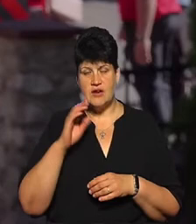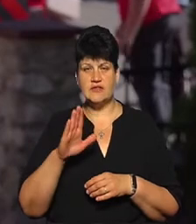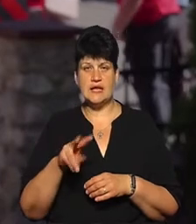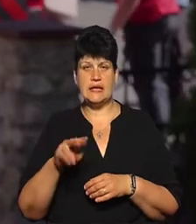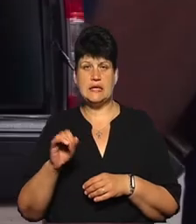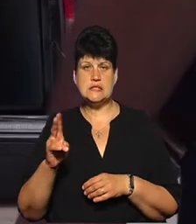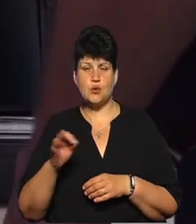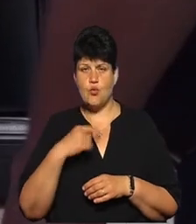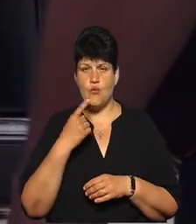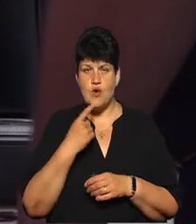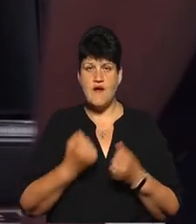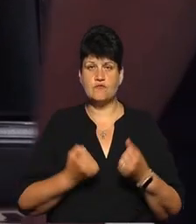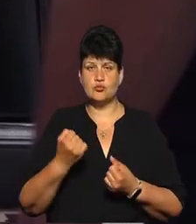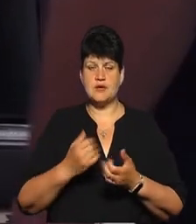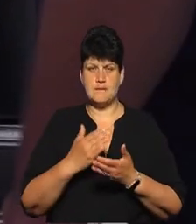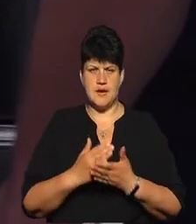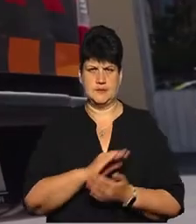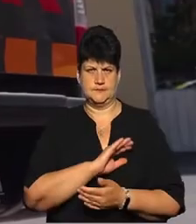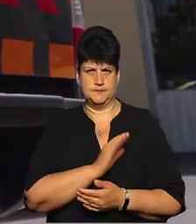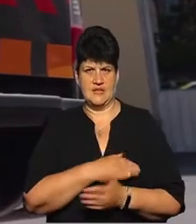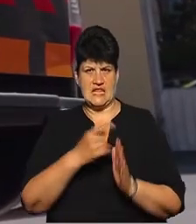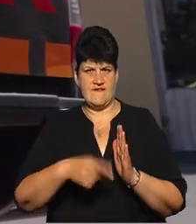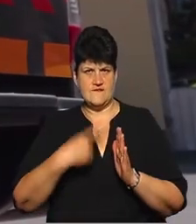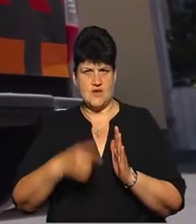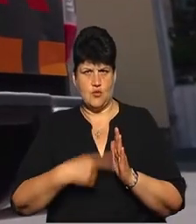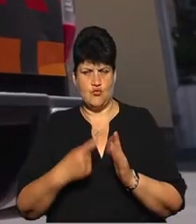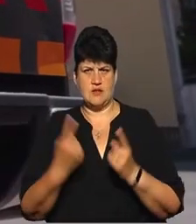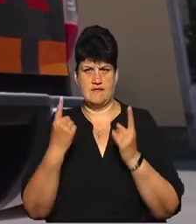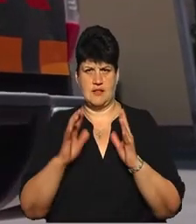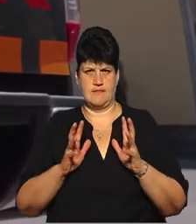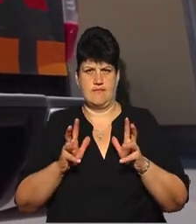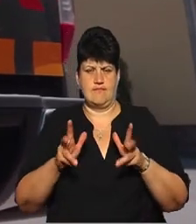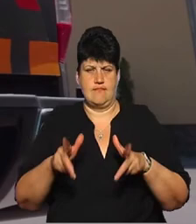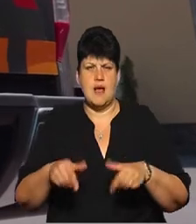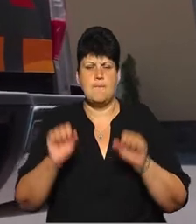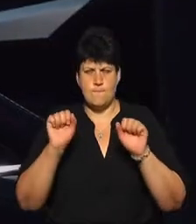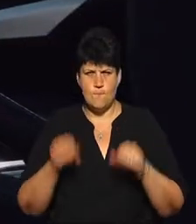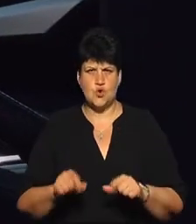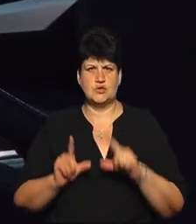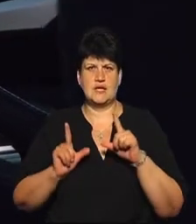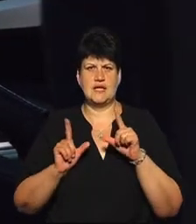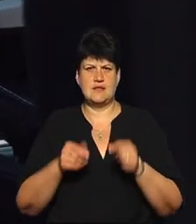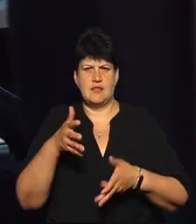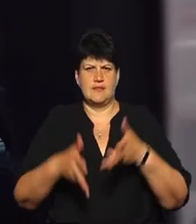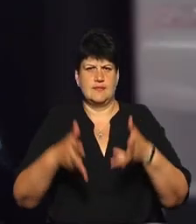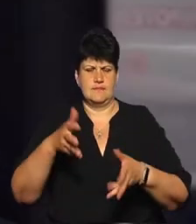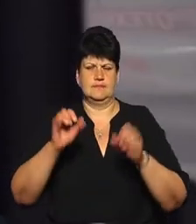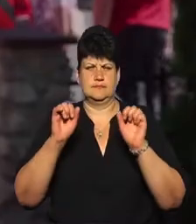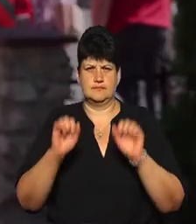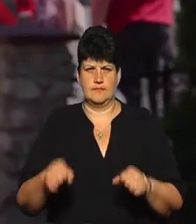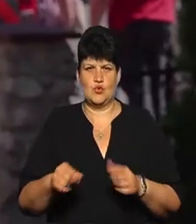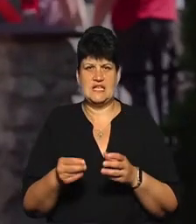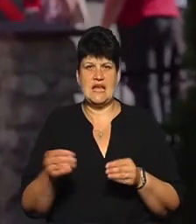каже, автомобіль має потужний двигун і підвищену прохідність. Ним можна їздити по заболоченій місцевості та